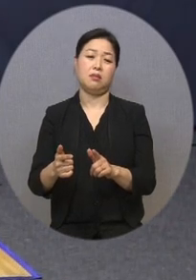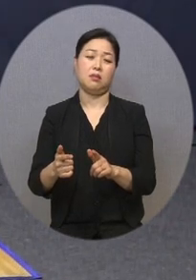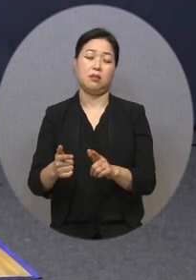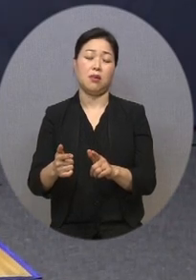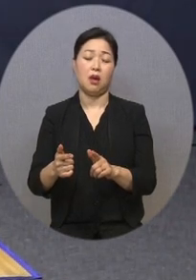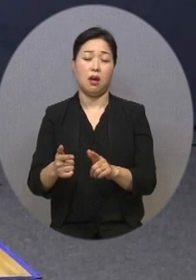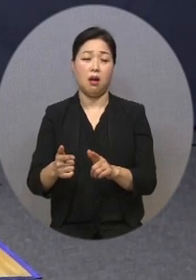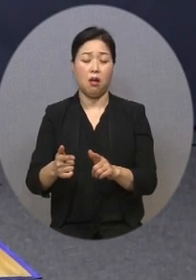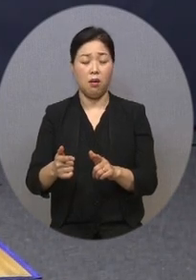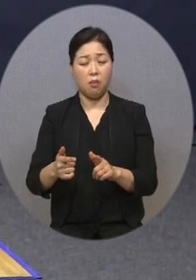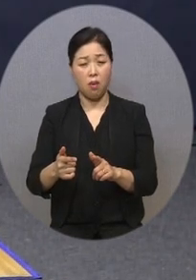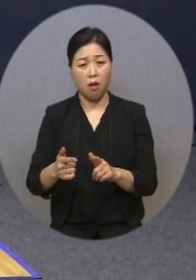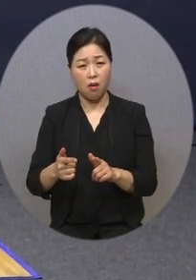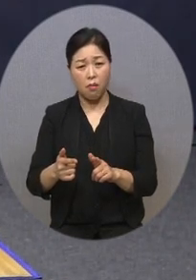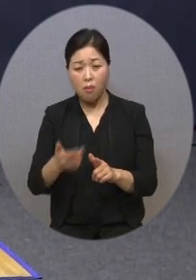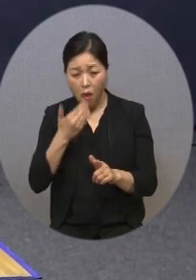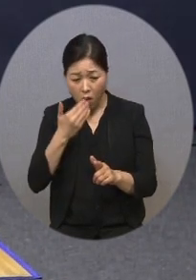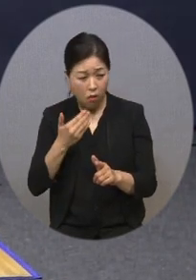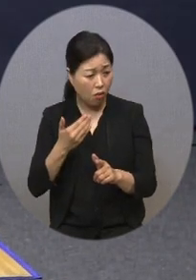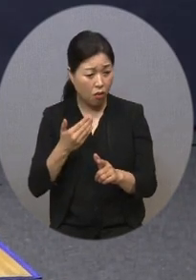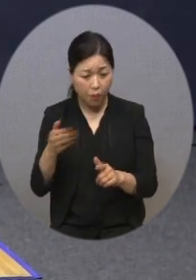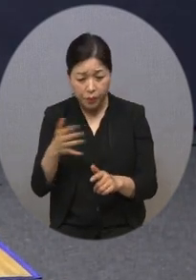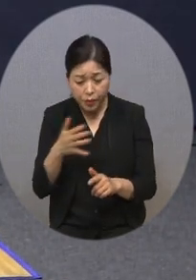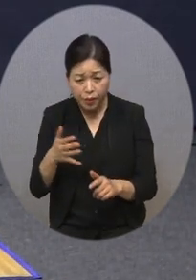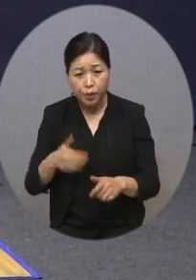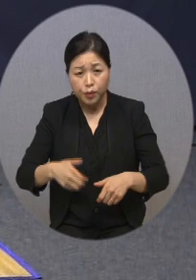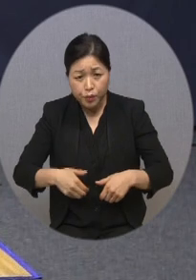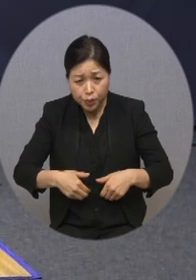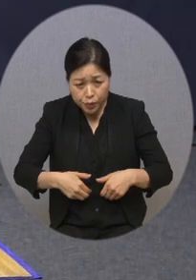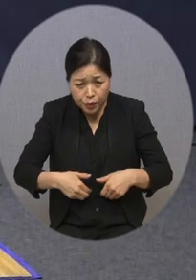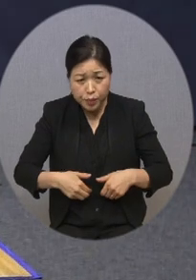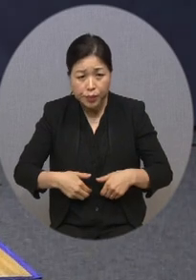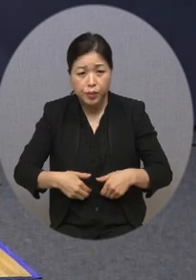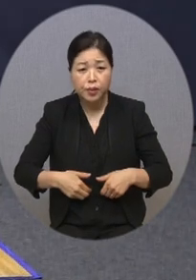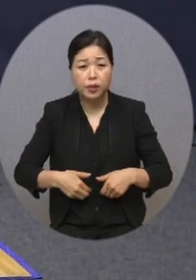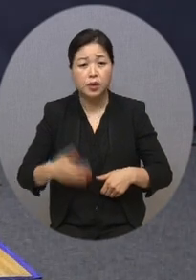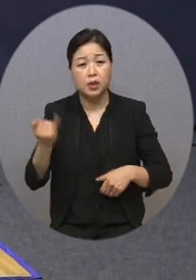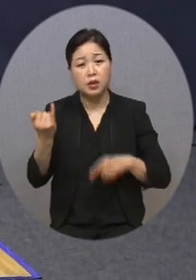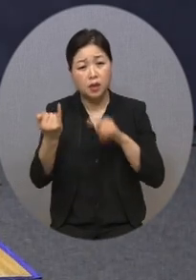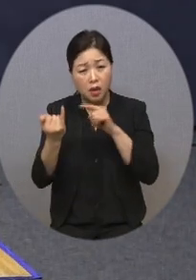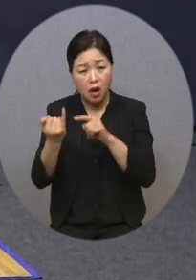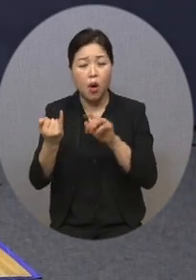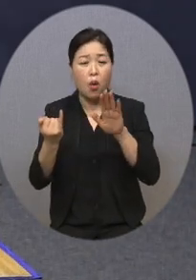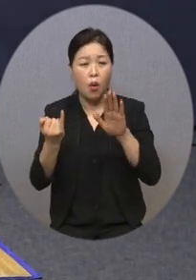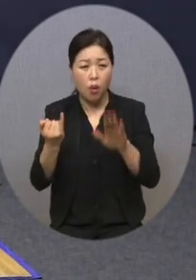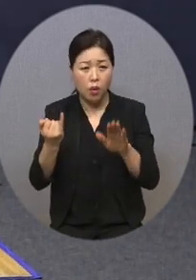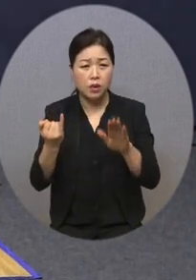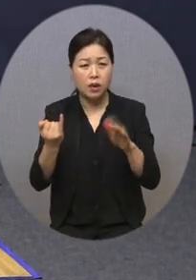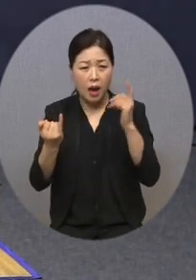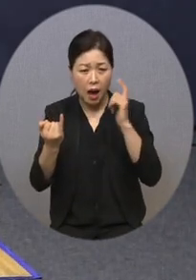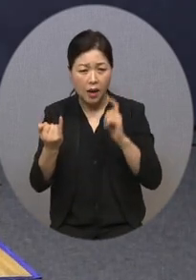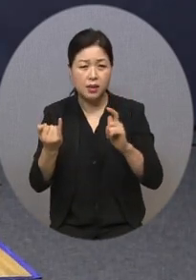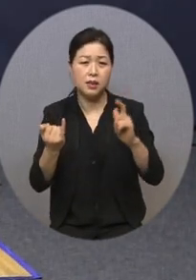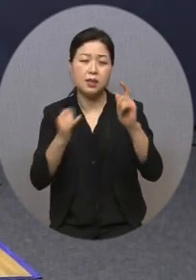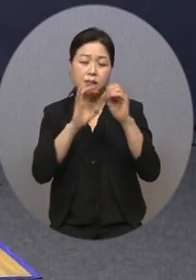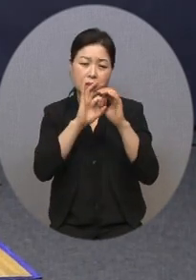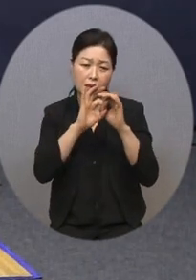불문 찾아가 오늘 아침 말